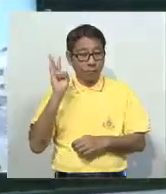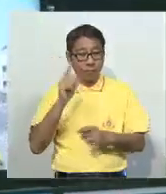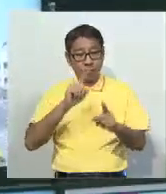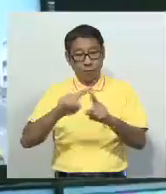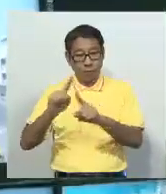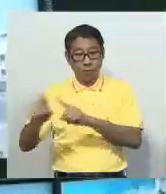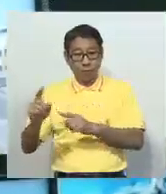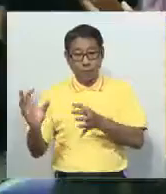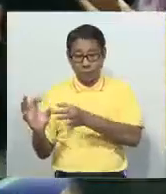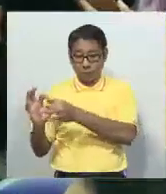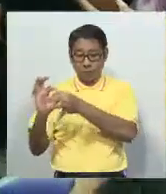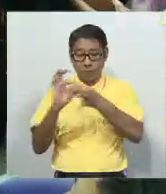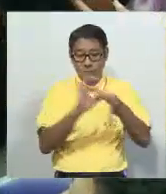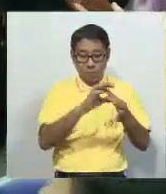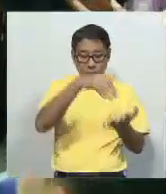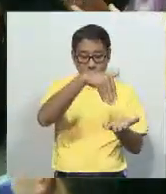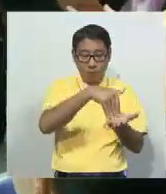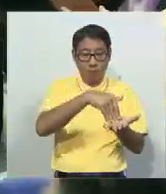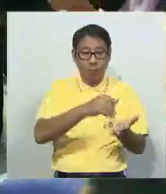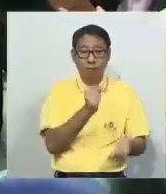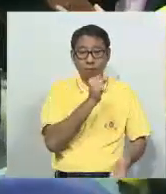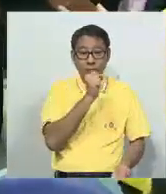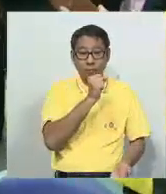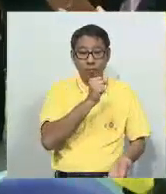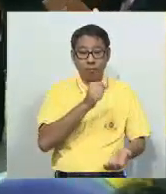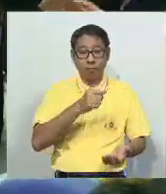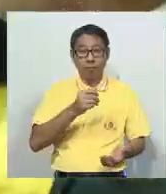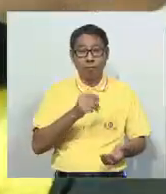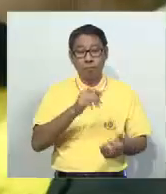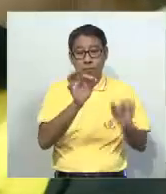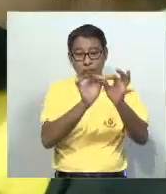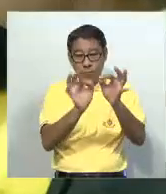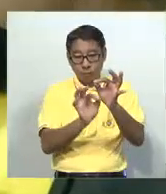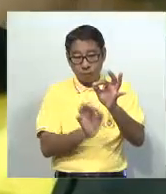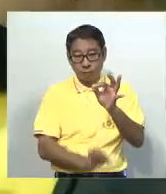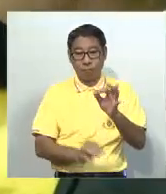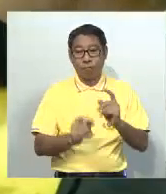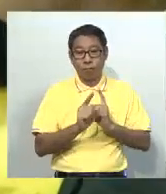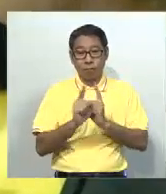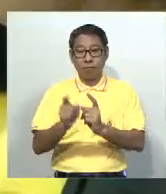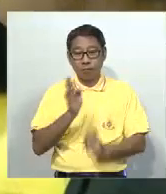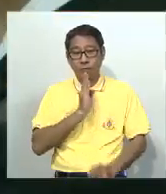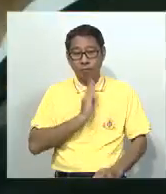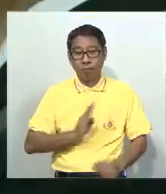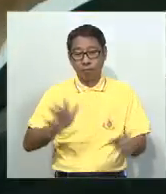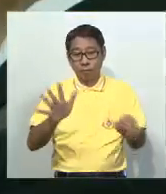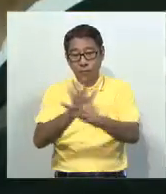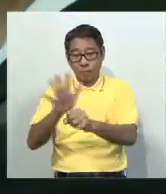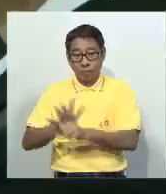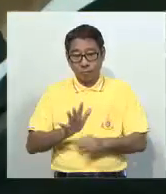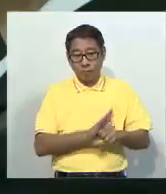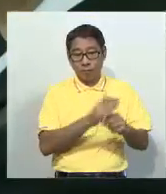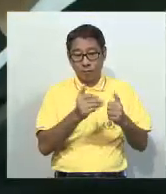ายังศูนย์เพื่อให้การถ่ายทอดบรรยายพระราชพิธีสำคัญซึ่งจัดตามราชประเพณีโบราณเป็นไปอย่างครบถ้วนส